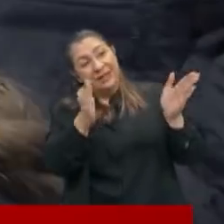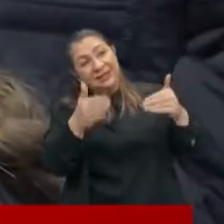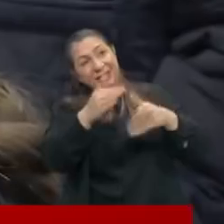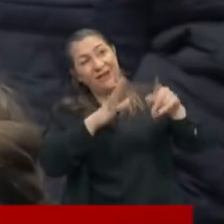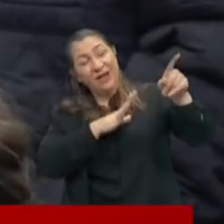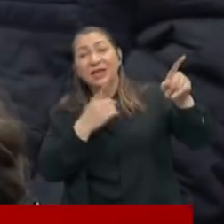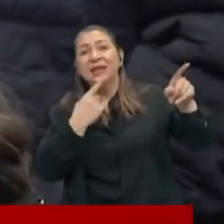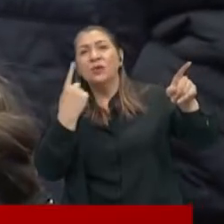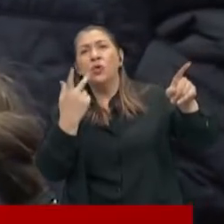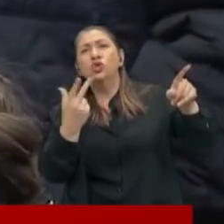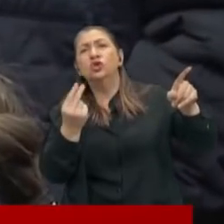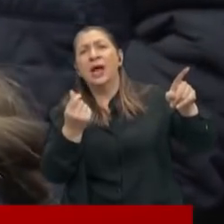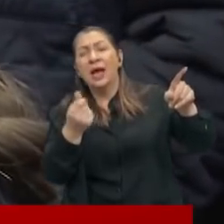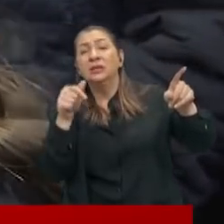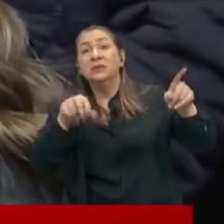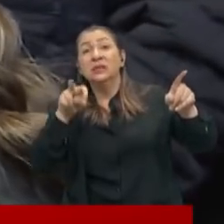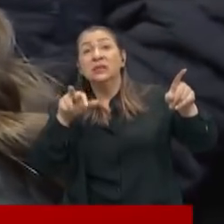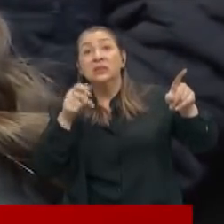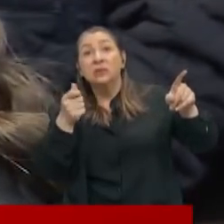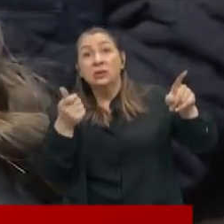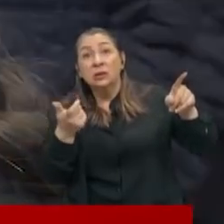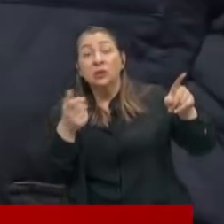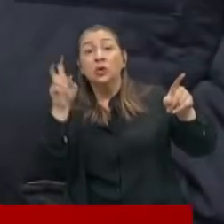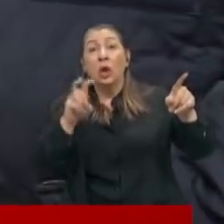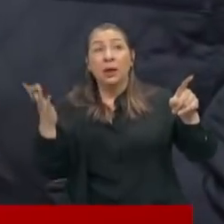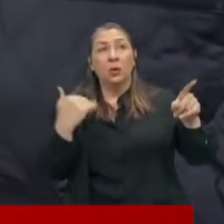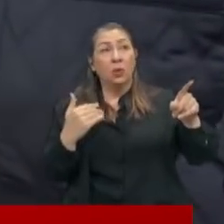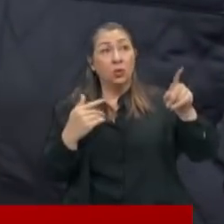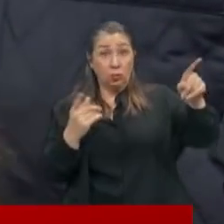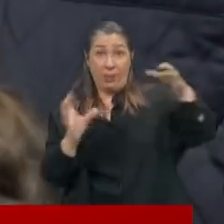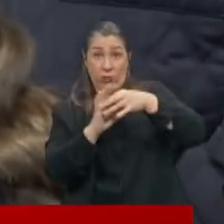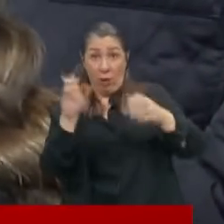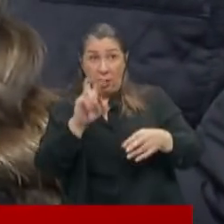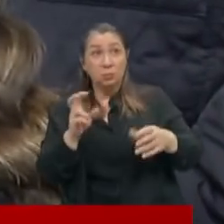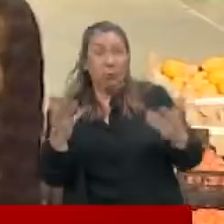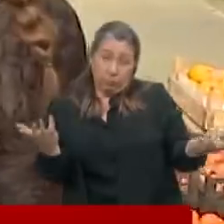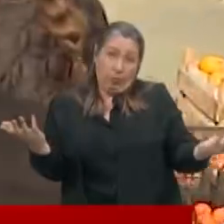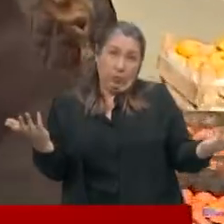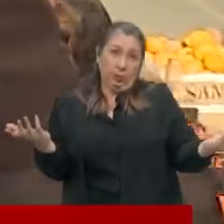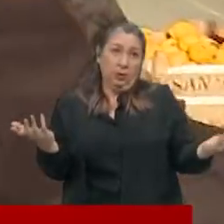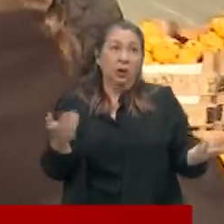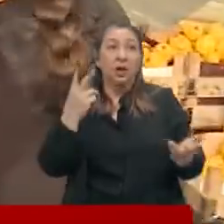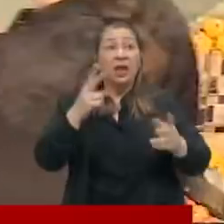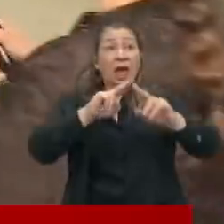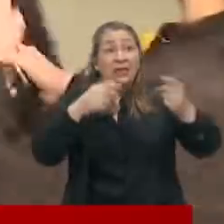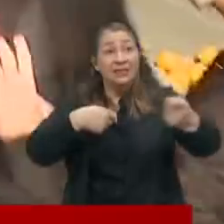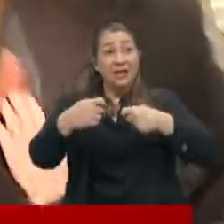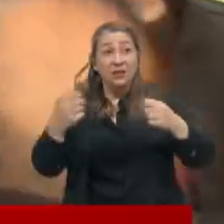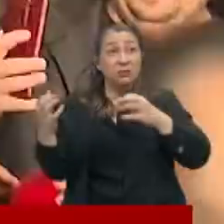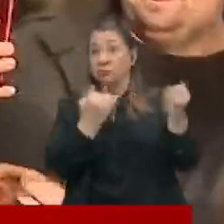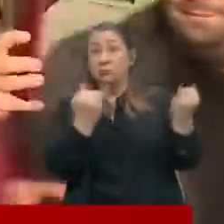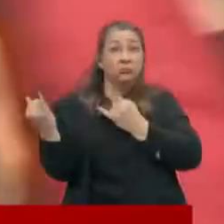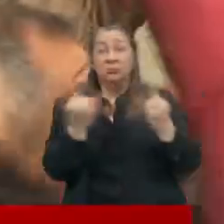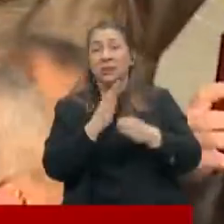arkada. Geçen sene 3 milyondu, bu sene 8,5 milyon. Yani diyorlar dolarla geldi. Kasalar da dolar. Tabii onlar da diyorlar. İki esnaf grubu arasındaki